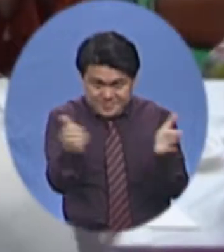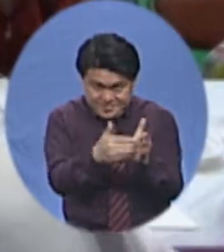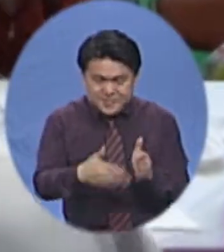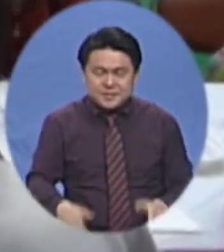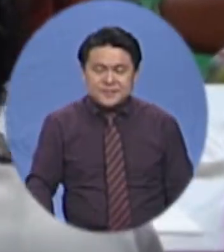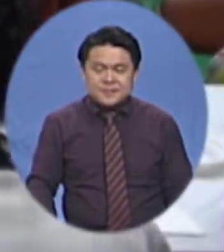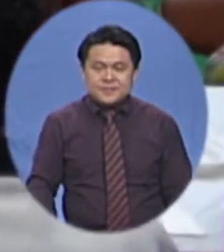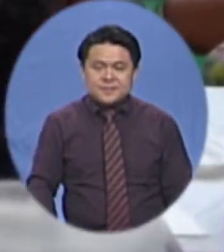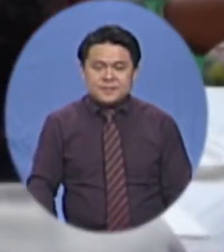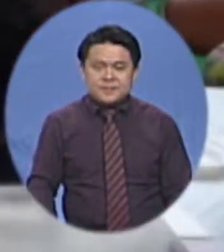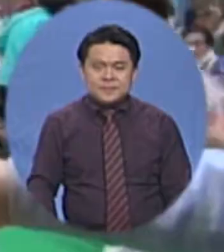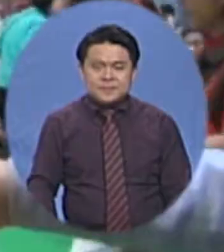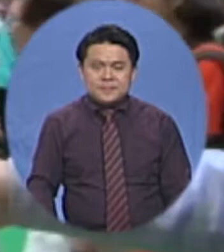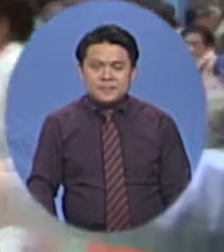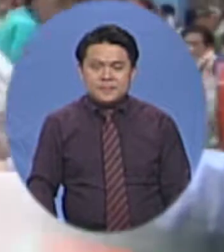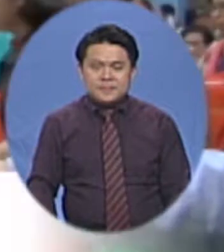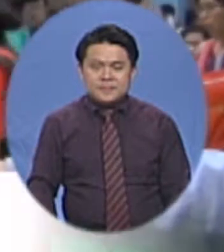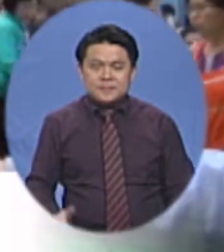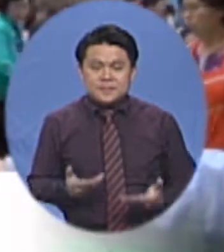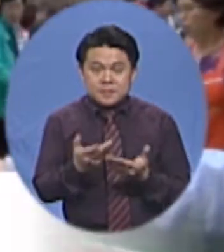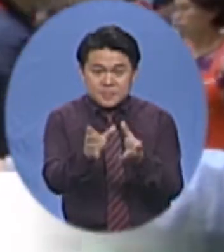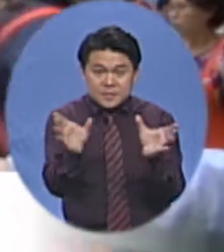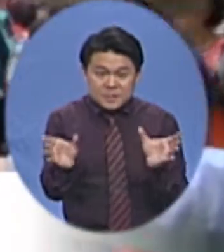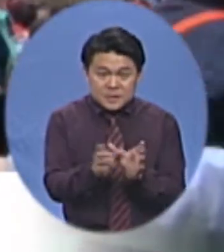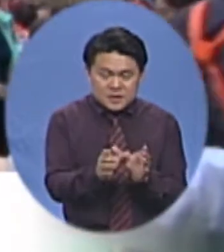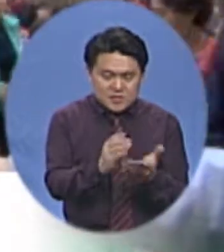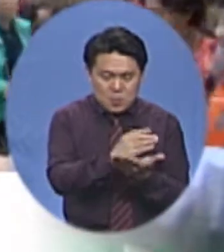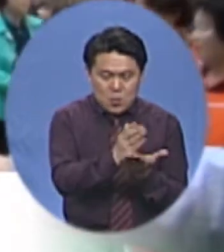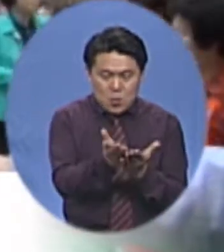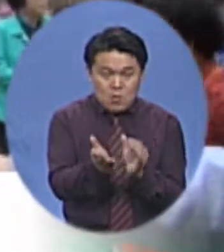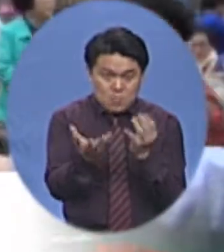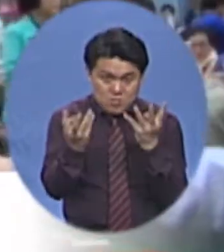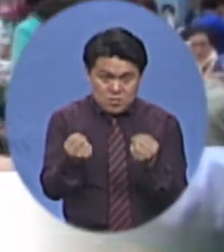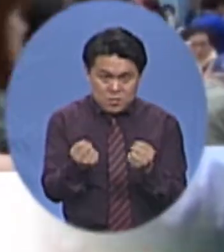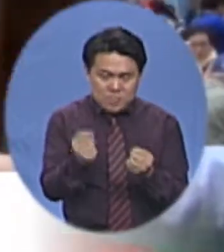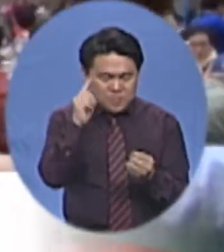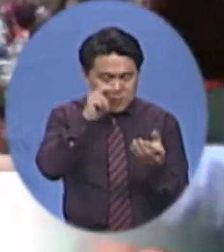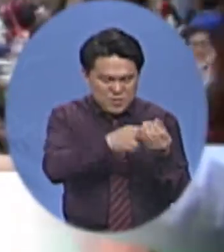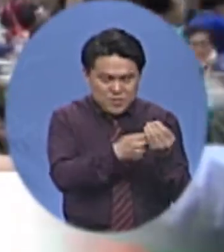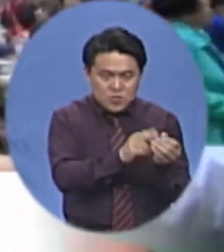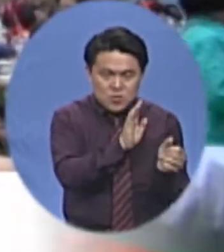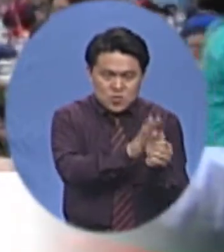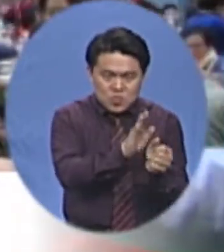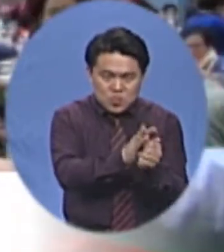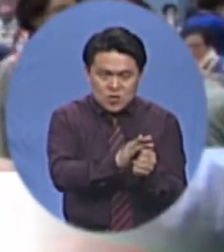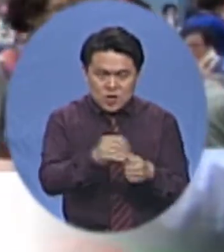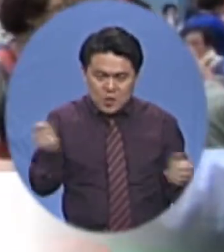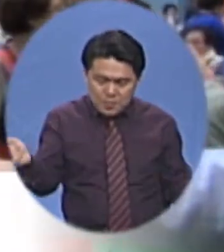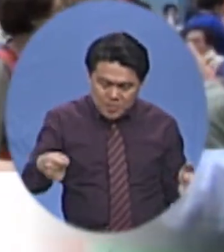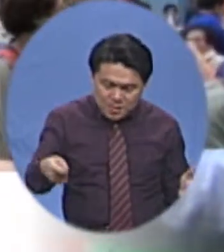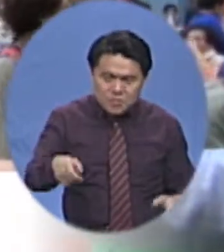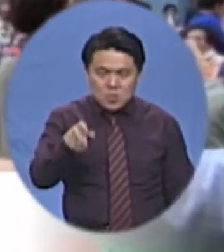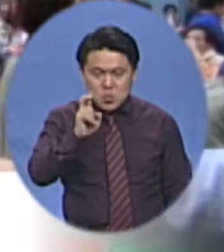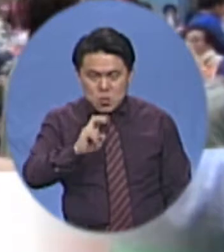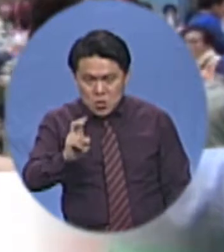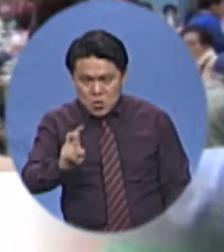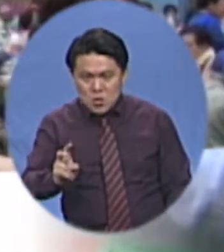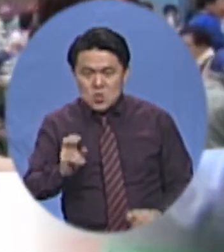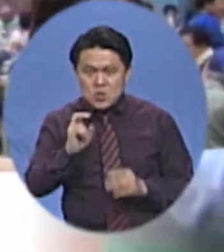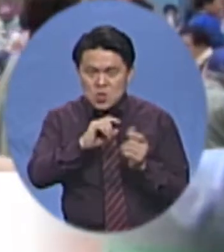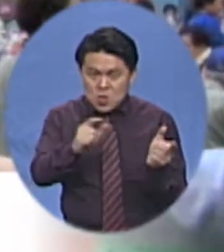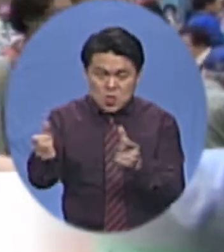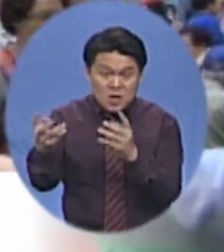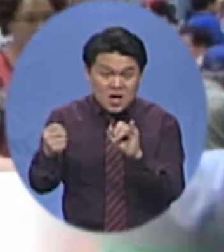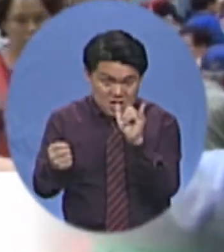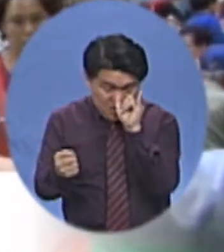왔습니다. 봉사 단체가 여러 가지가 있어요. 뭐 미용 봉사라든지 뭐 이렇게 뭐 풍물, 음악, 노래